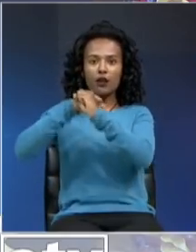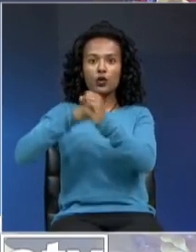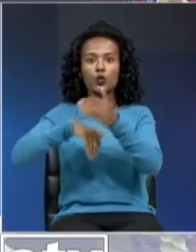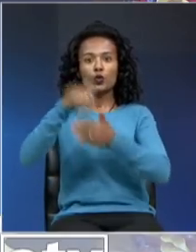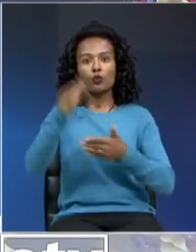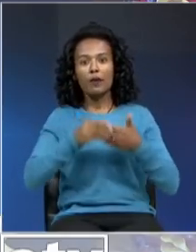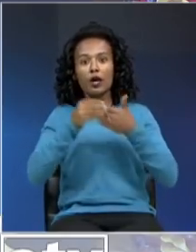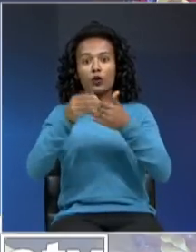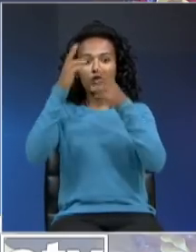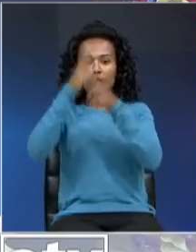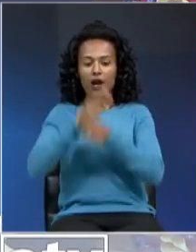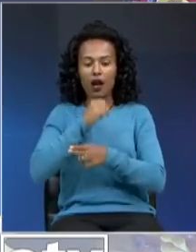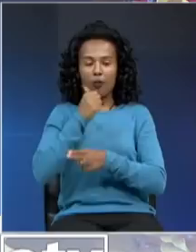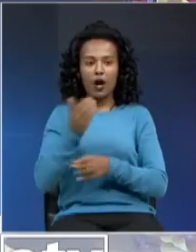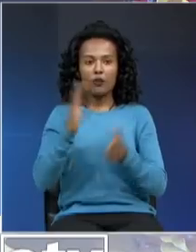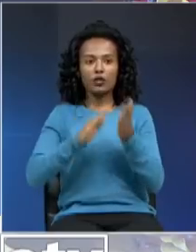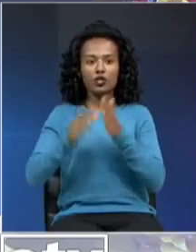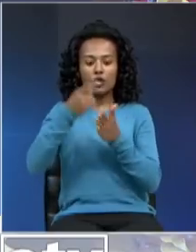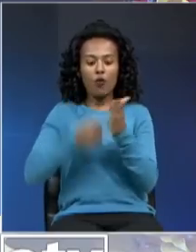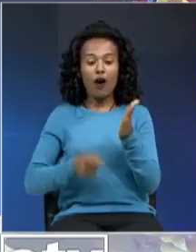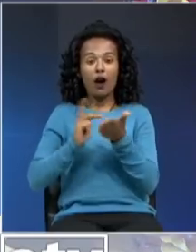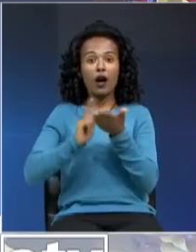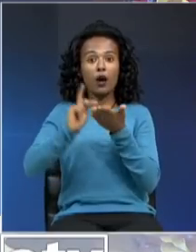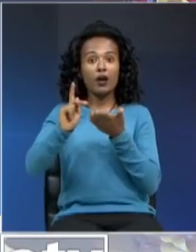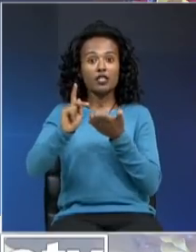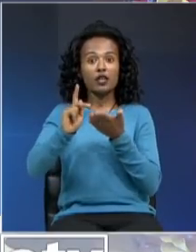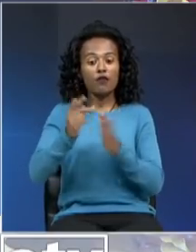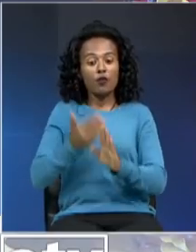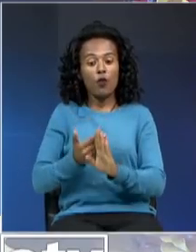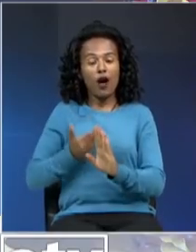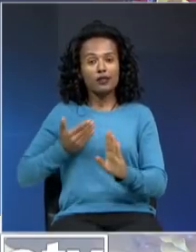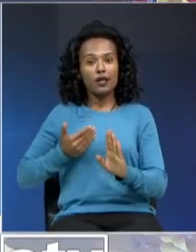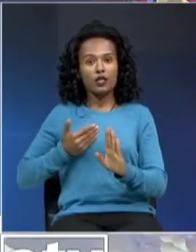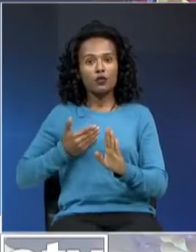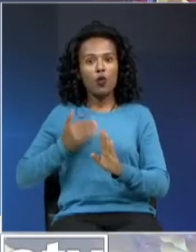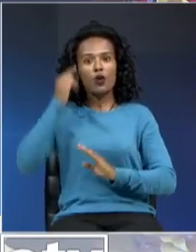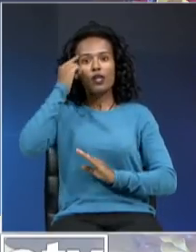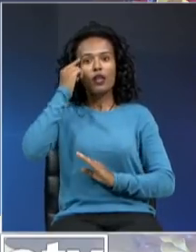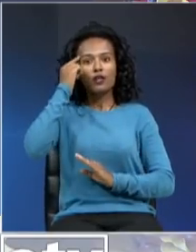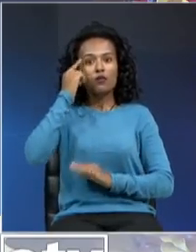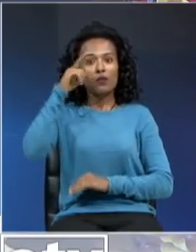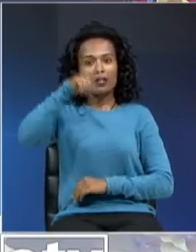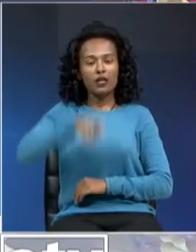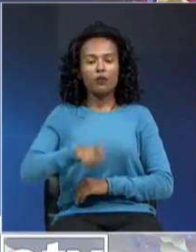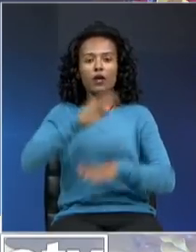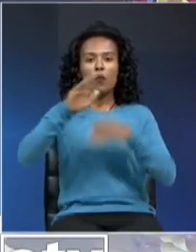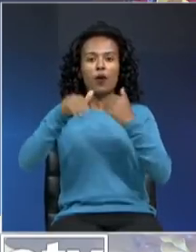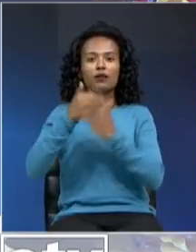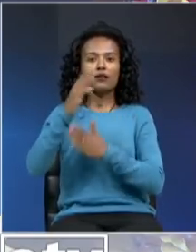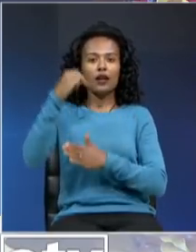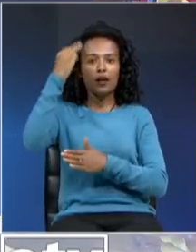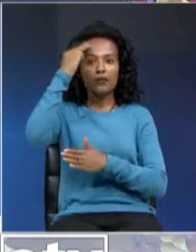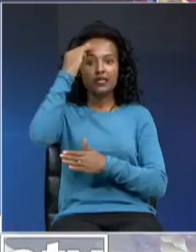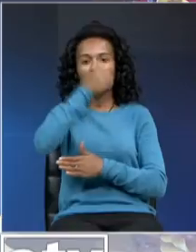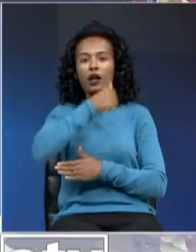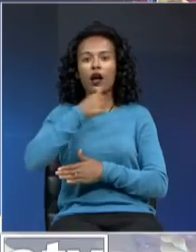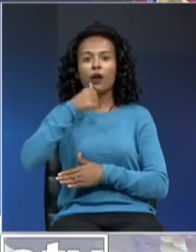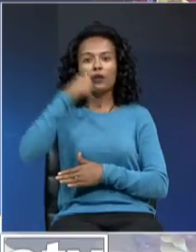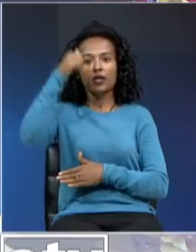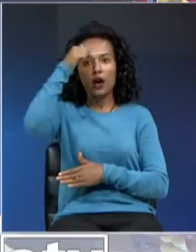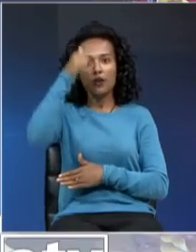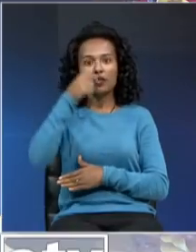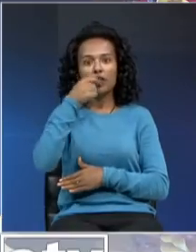መመሪያዎችን ያለማክበር ችግር ዋጋ ከማስከፈሉ አስቀድሞ ሊታሰብበት እንደሚገባ ጠቅላይ ሚኒስትር አብይ አህመድ